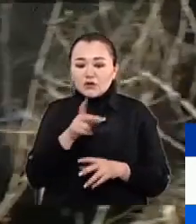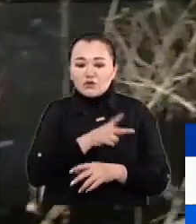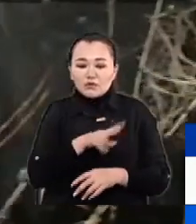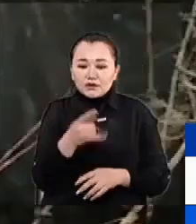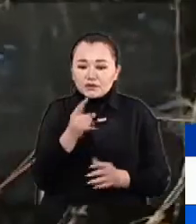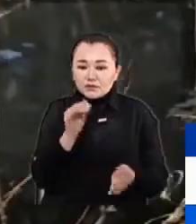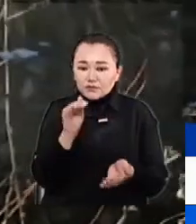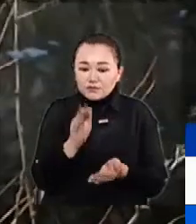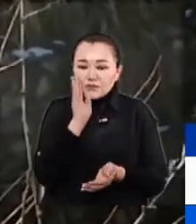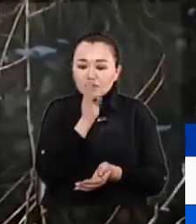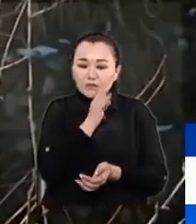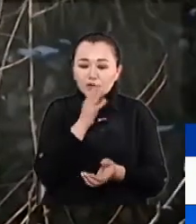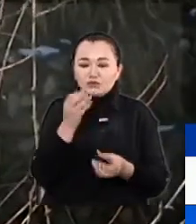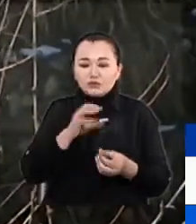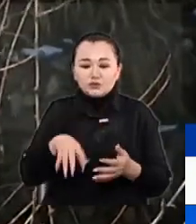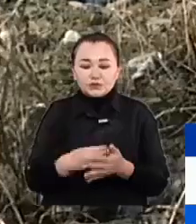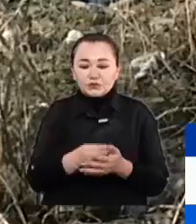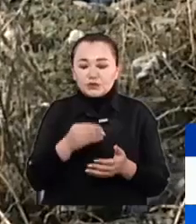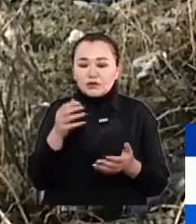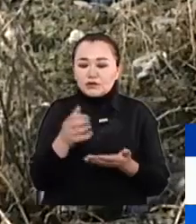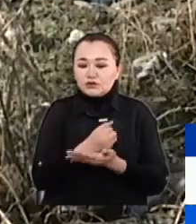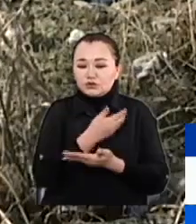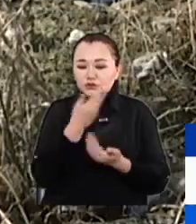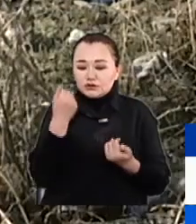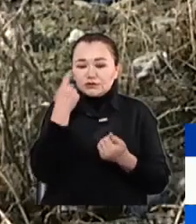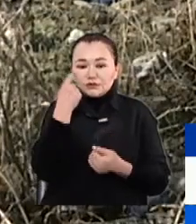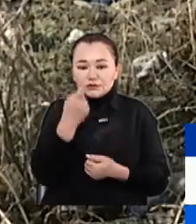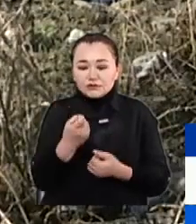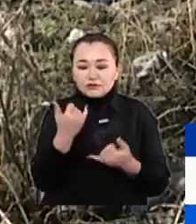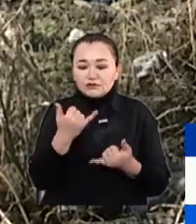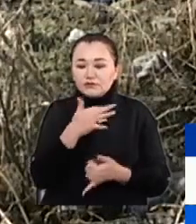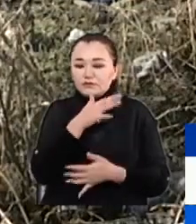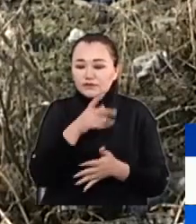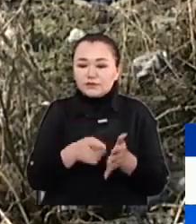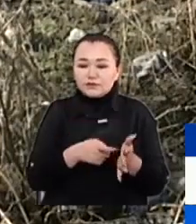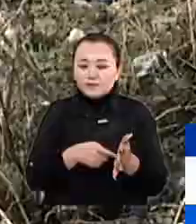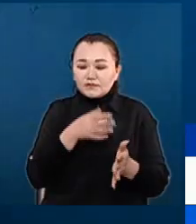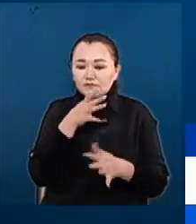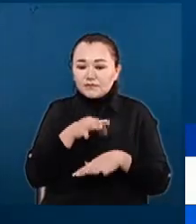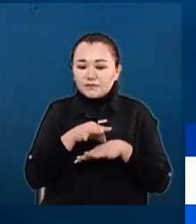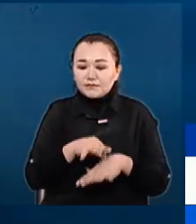табылған шақалақтың анасы әлі күнге дейін анықталмағанын хабарлады. Қазіргі уақытта тергеу жүріп жатыр.